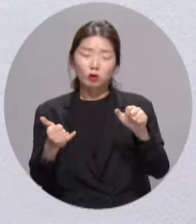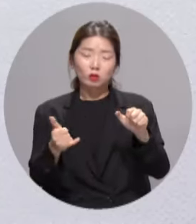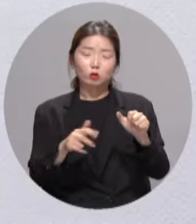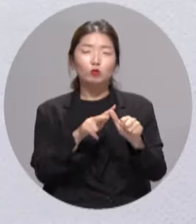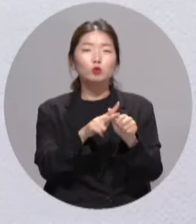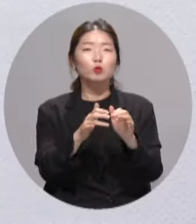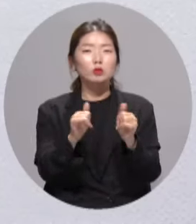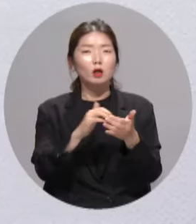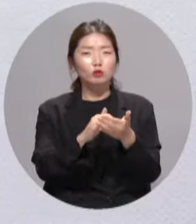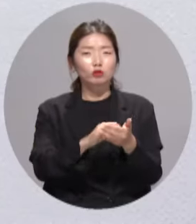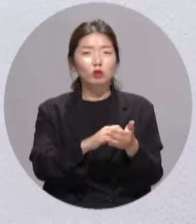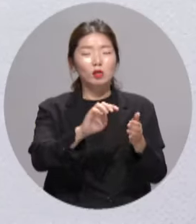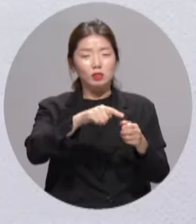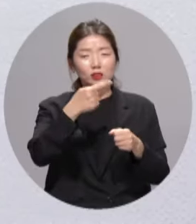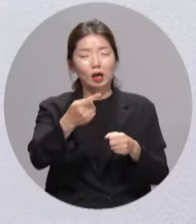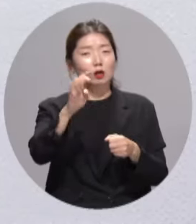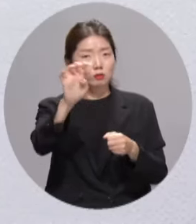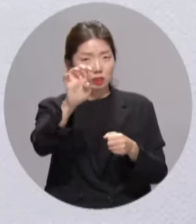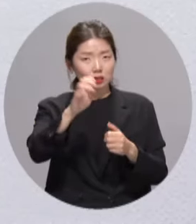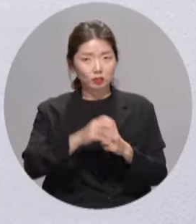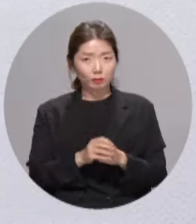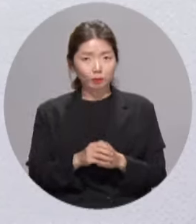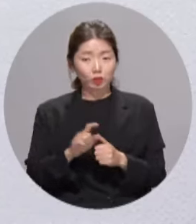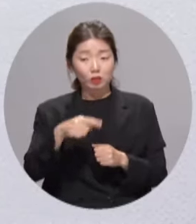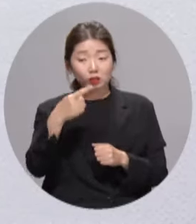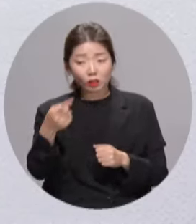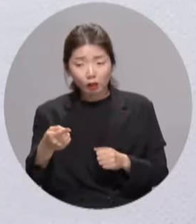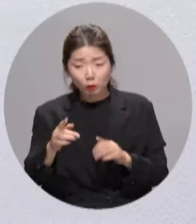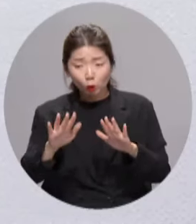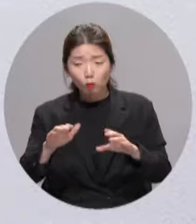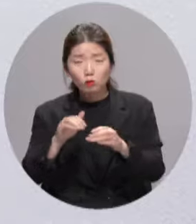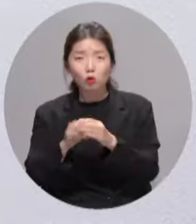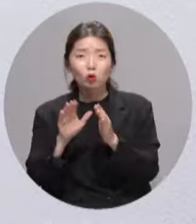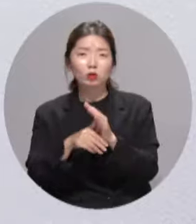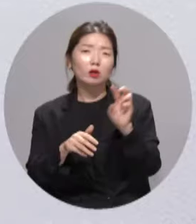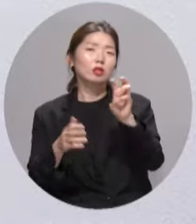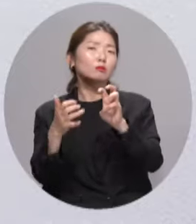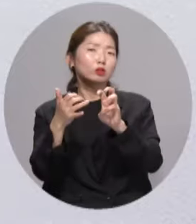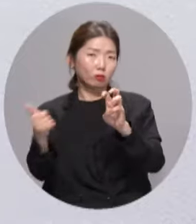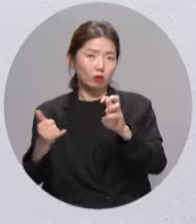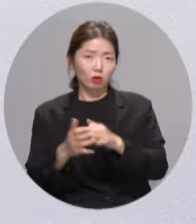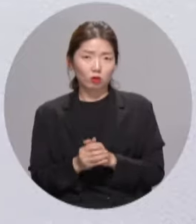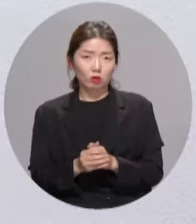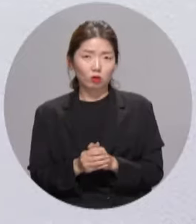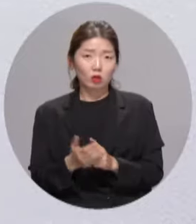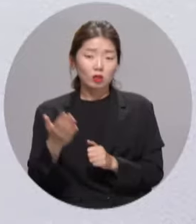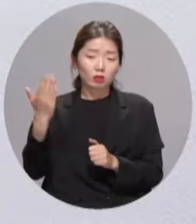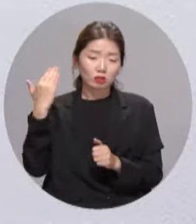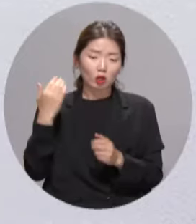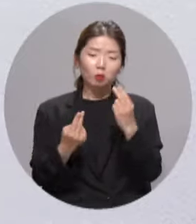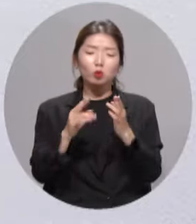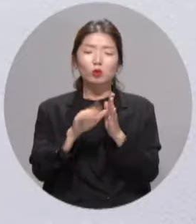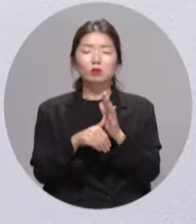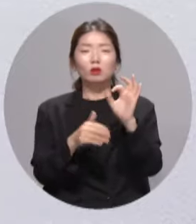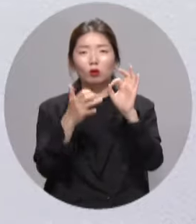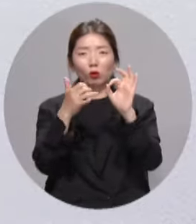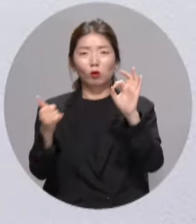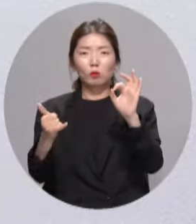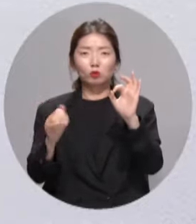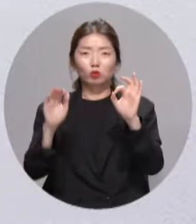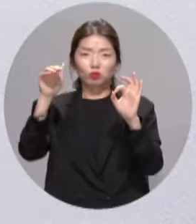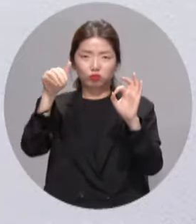후보자는 40명대로 떨어지더니 급기야 이번 총선은 30명대로 지난 총선에 비해 10명